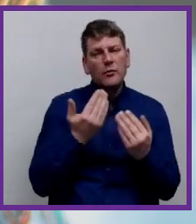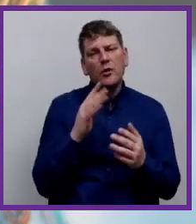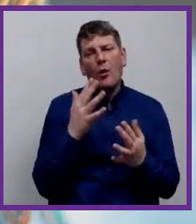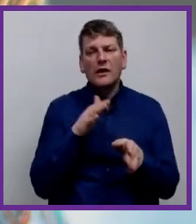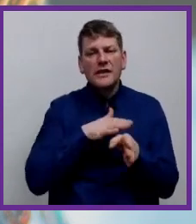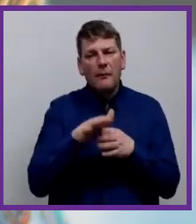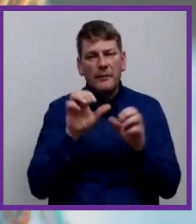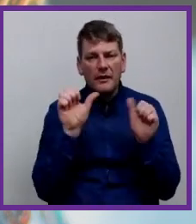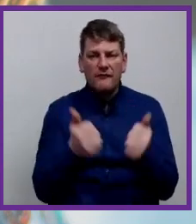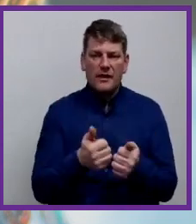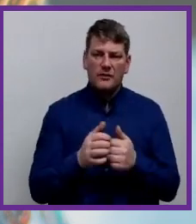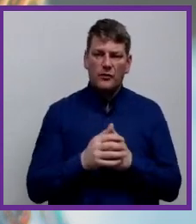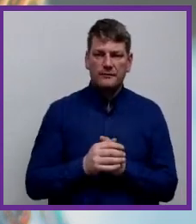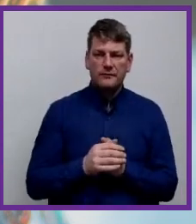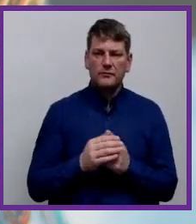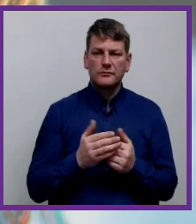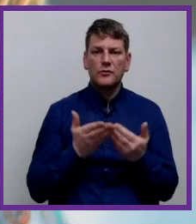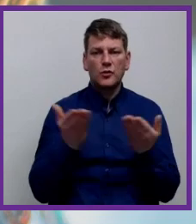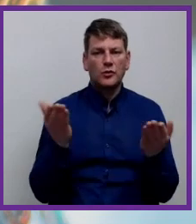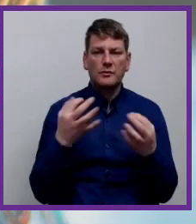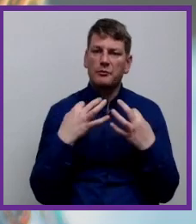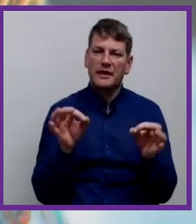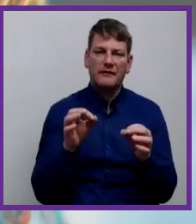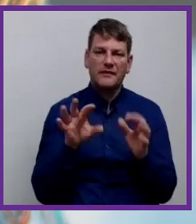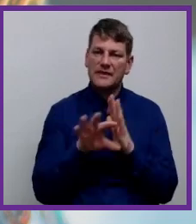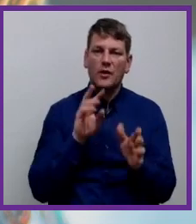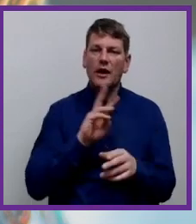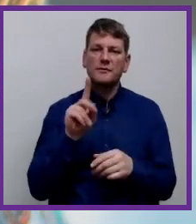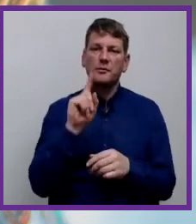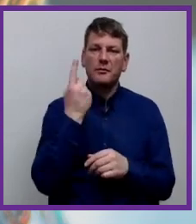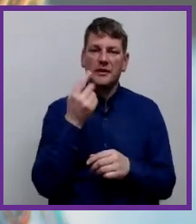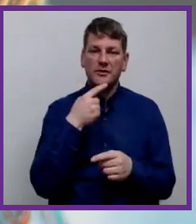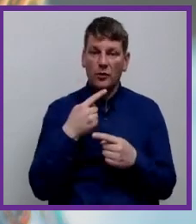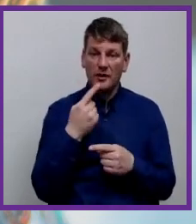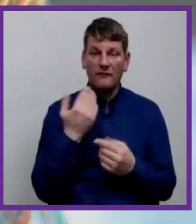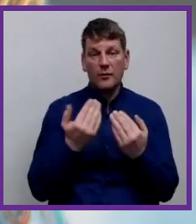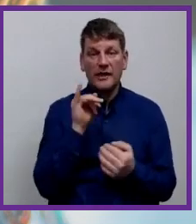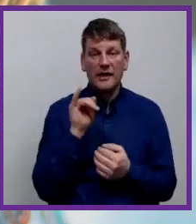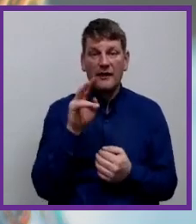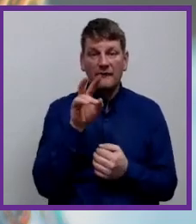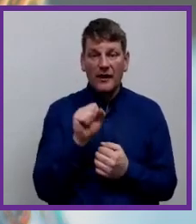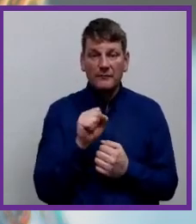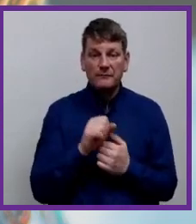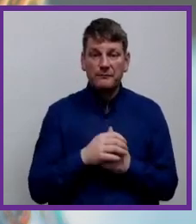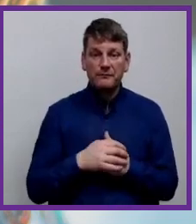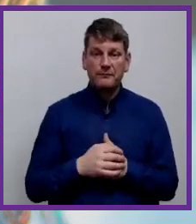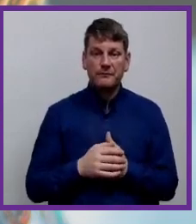jāpilnveido. Lūdzu, brīvi izvēlaties, kurš pirmais runās, varbūt Ieva.